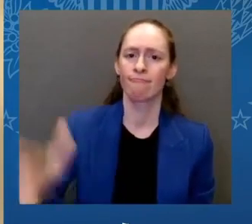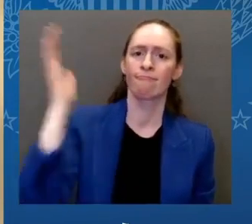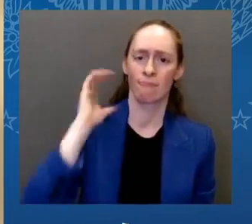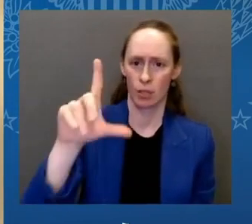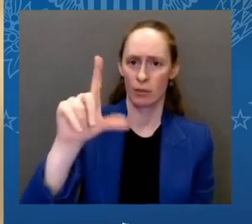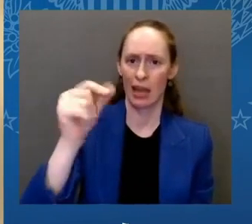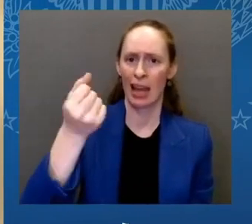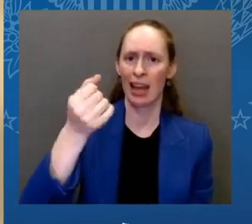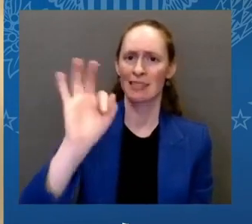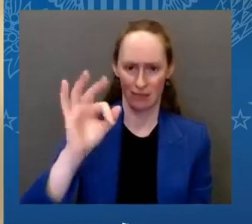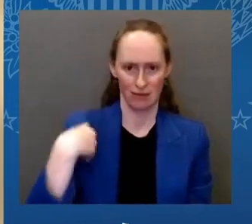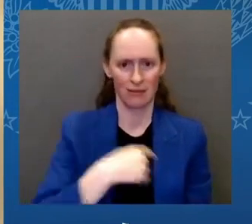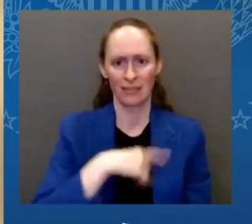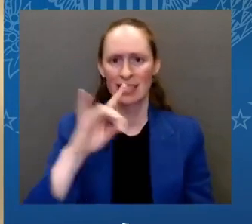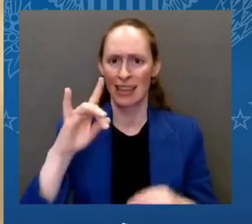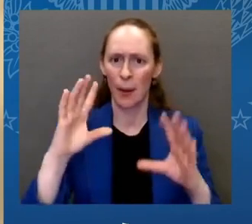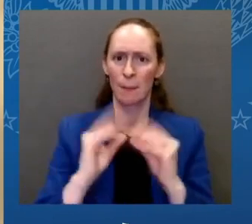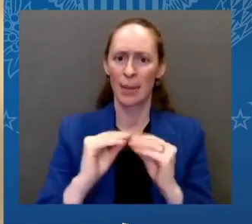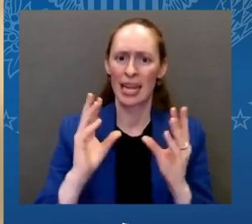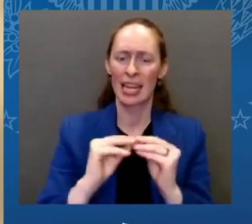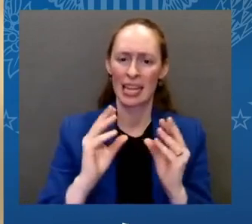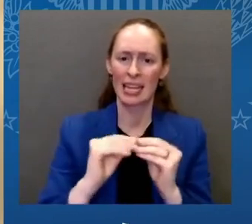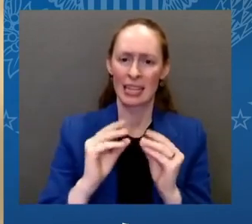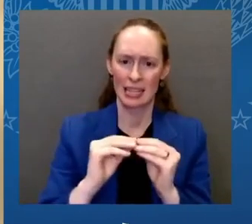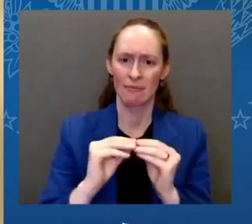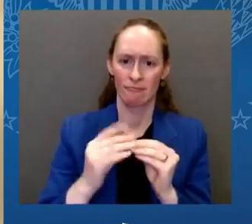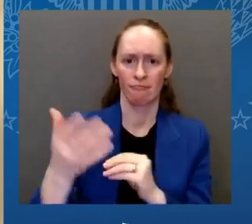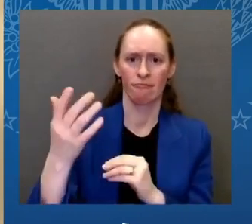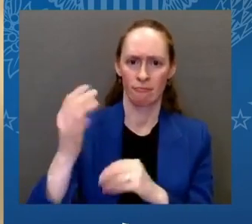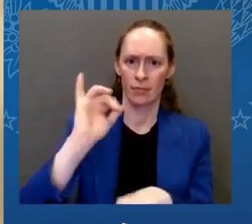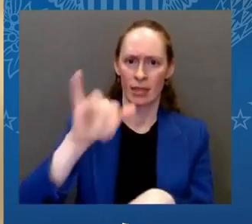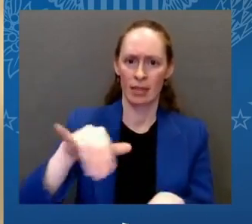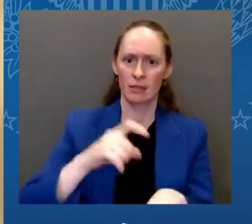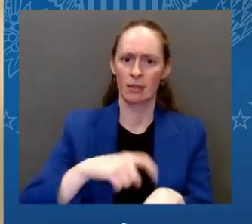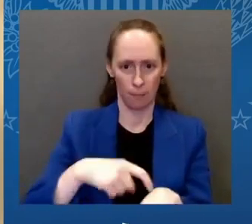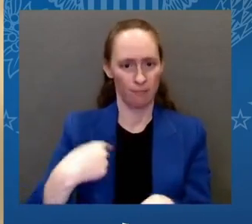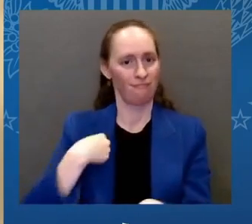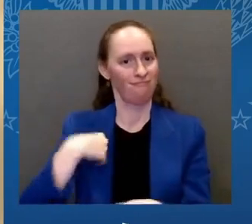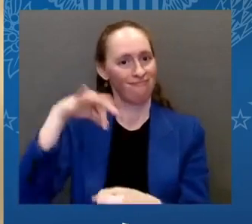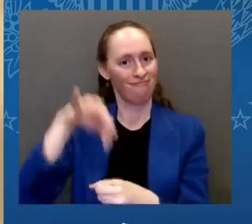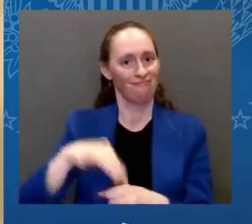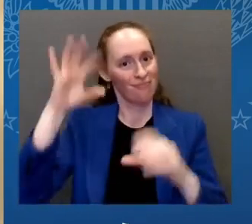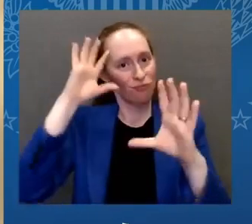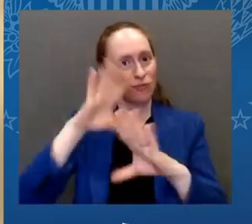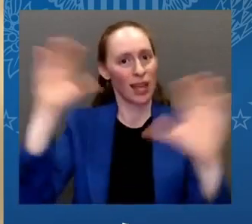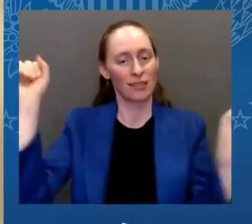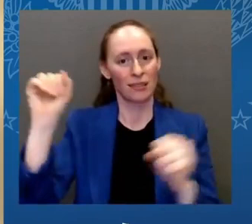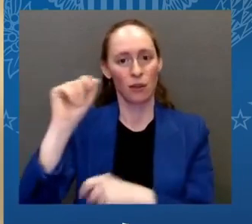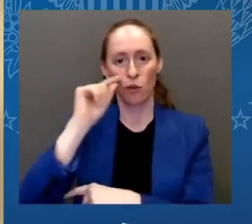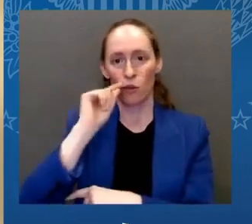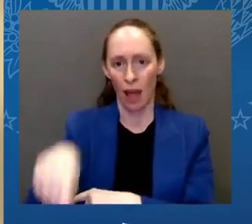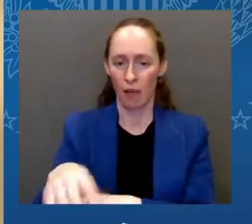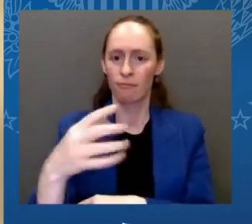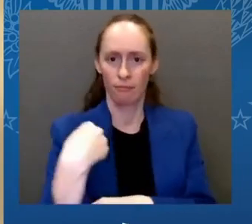ми посилали максимальні меседжі президенту Путіну, щоб ні в якому разі не була повномасштабного